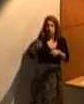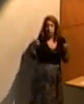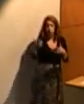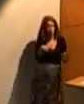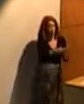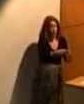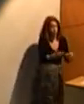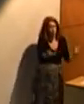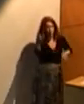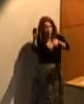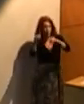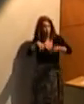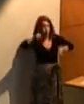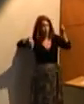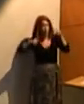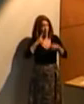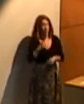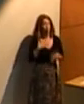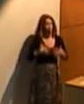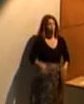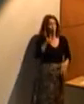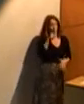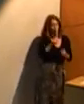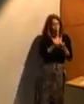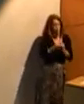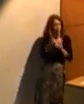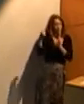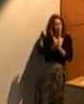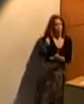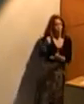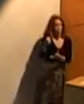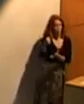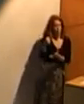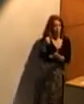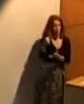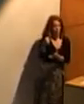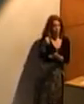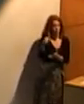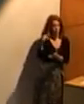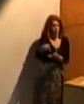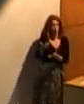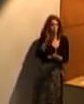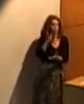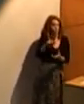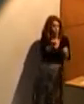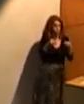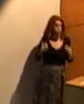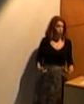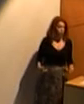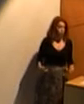donc le corps ne peut pas être patrimoine alizés or ne peut pas vendre ce qui nous appartient pas en revanche on peut donner sous conditions